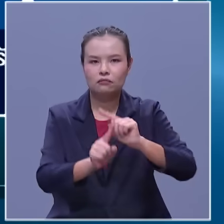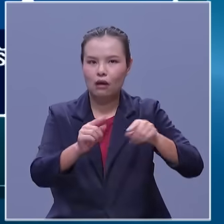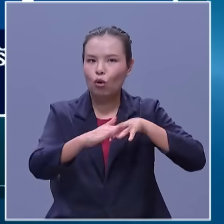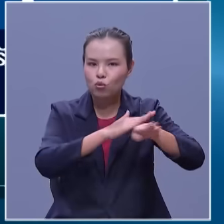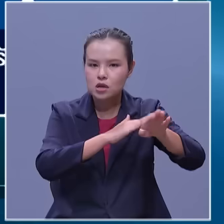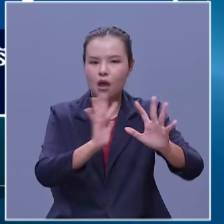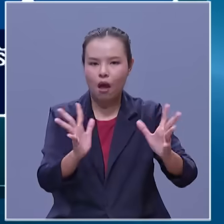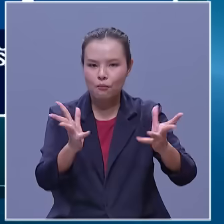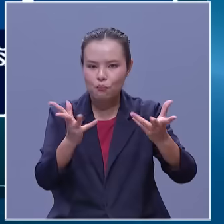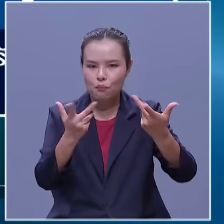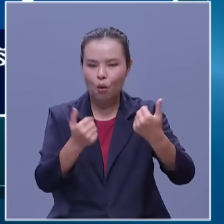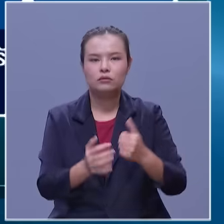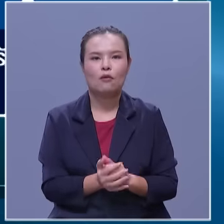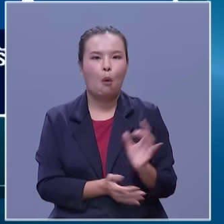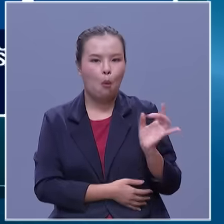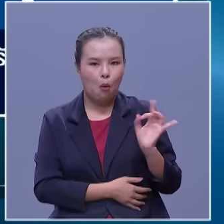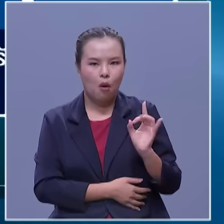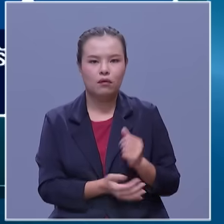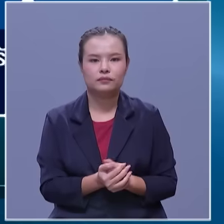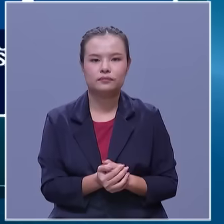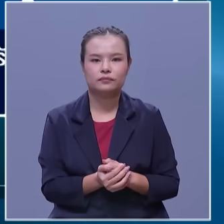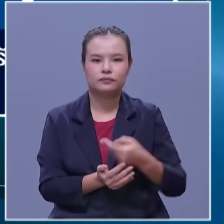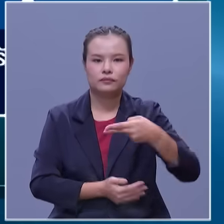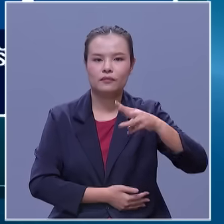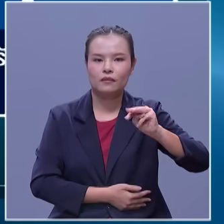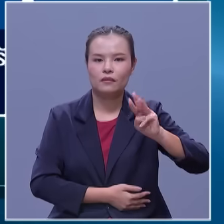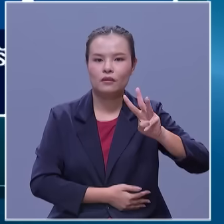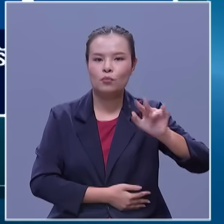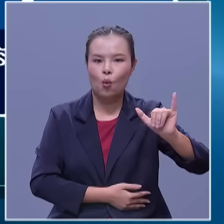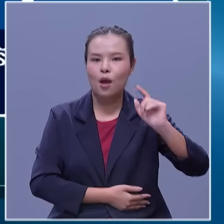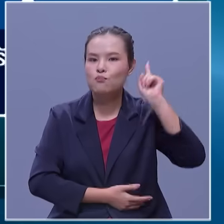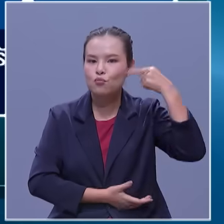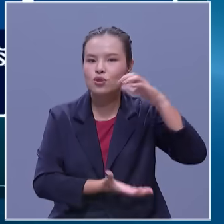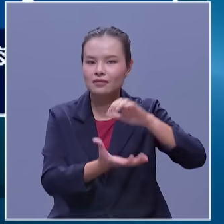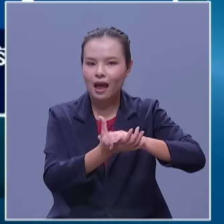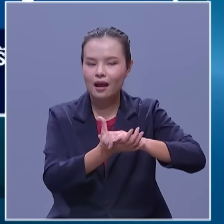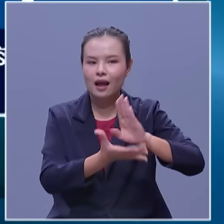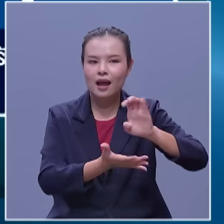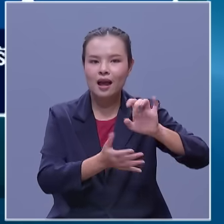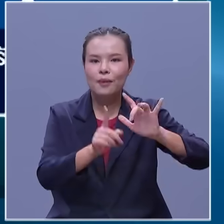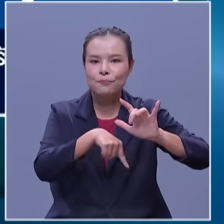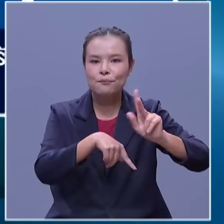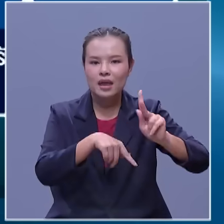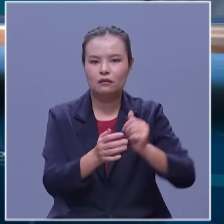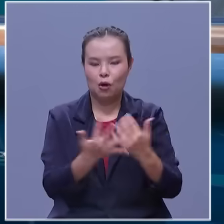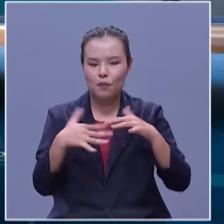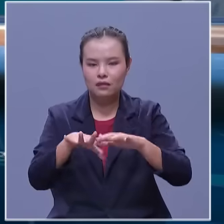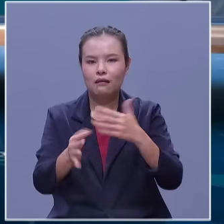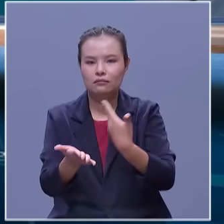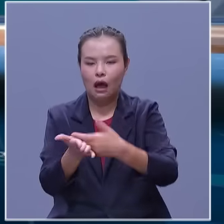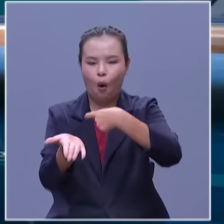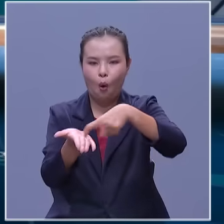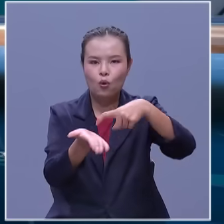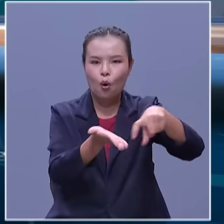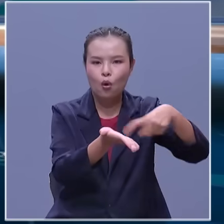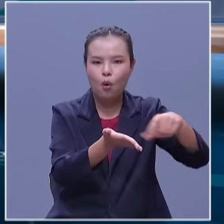ก่อนนะถึงจะให้แล้วปรากฏว่าอีกคนคือยุหรือหมวยเป็นภรรยาของนายบิ๊กเป็นคนคอยประสานโอนค่าใช้จ่ายในการ